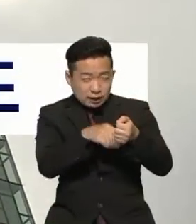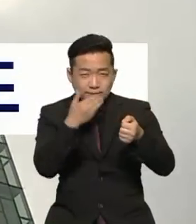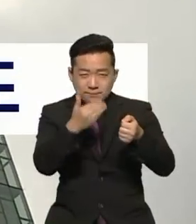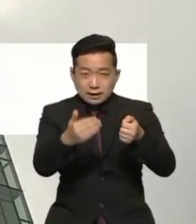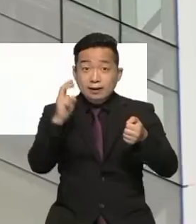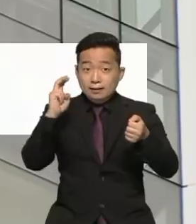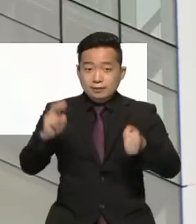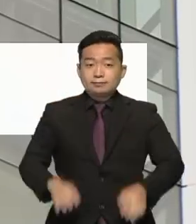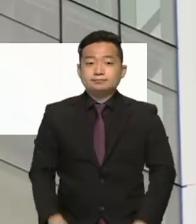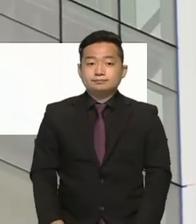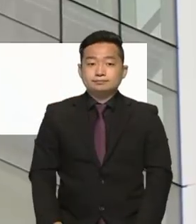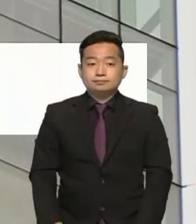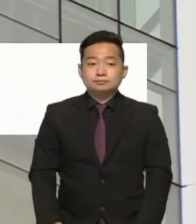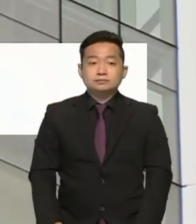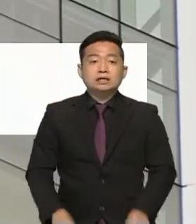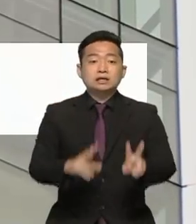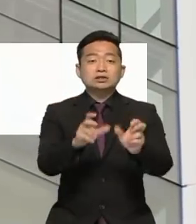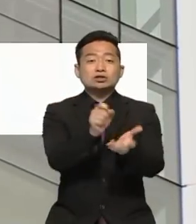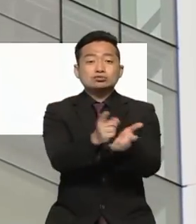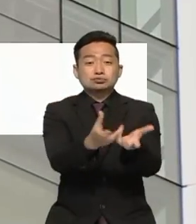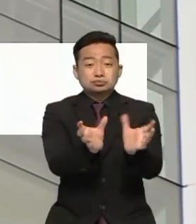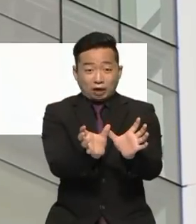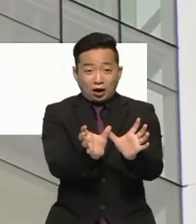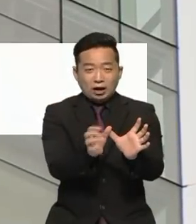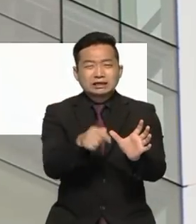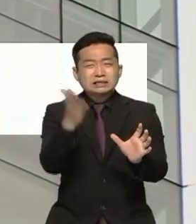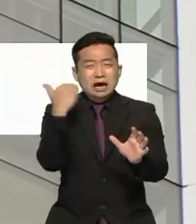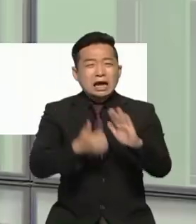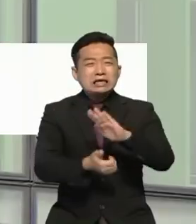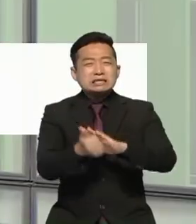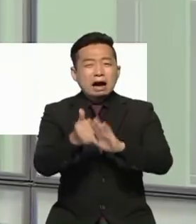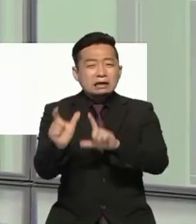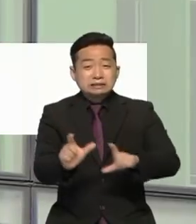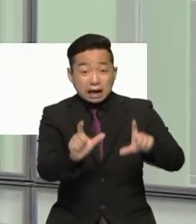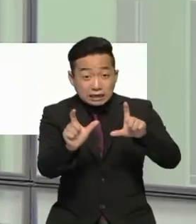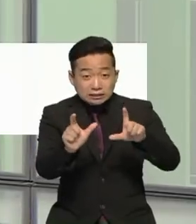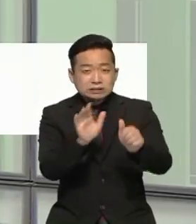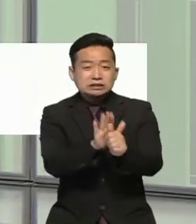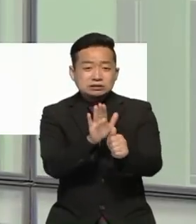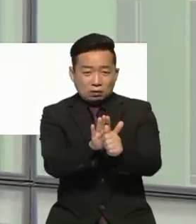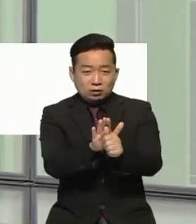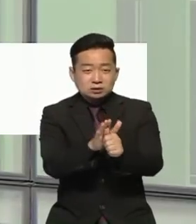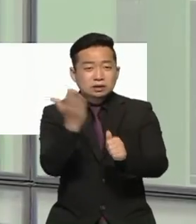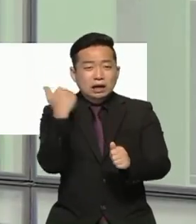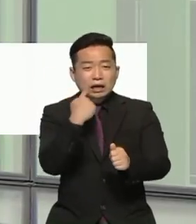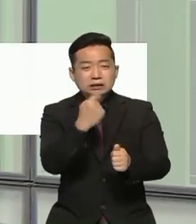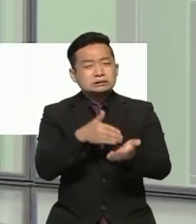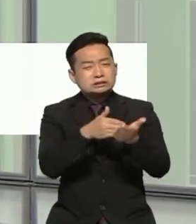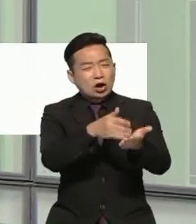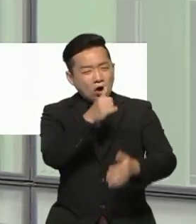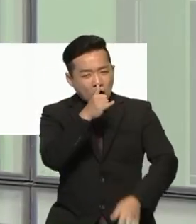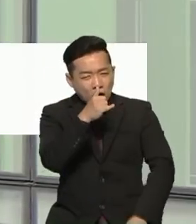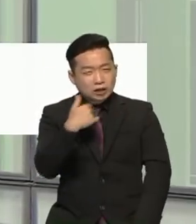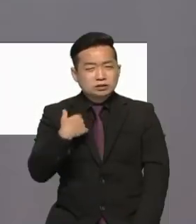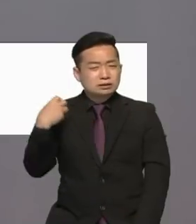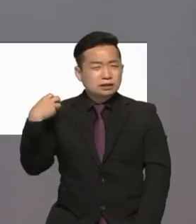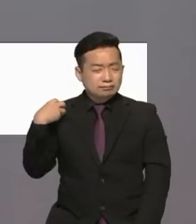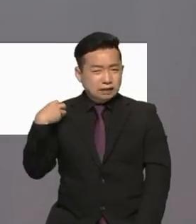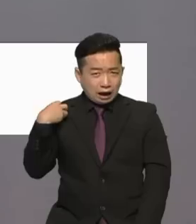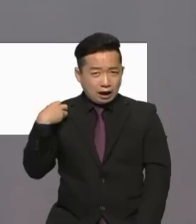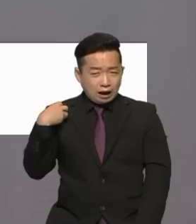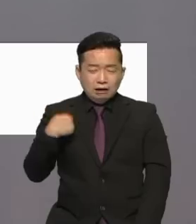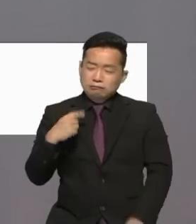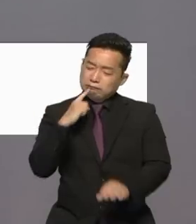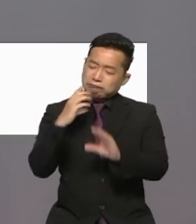없습니다. 성남FC였네요. 희망살림으로 해서 지원하는 게 어떻겠냐는 제안을 했었던 건. 거의